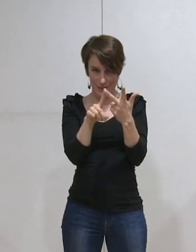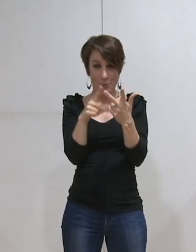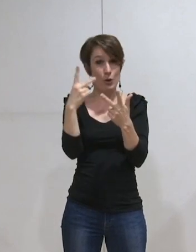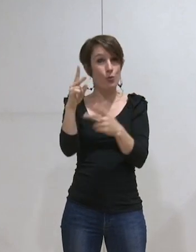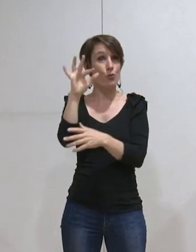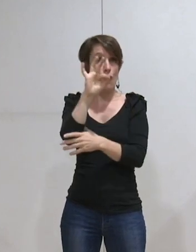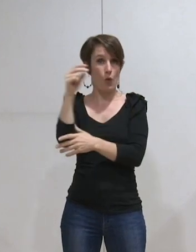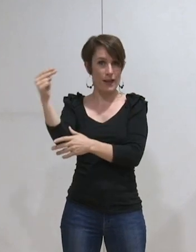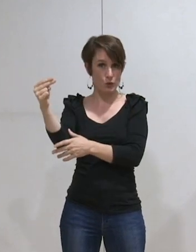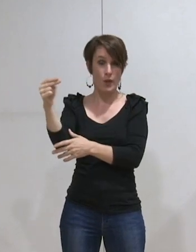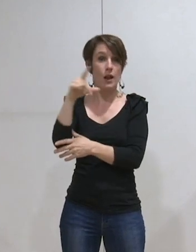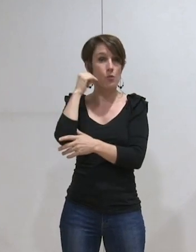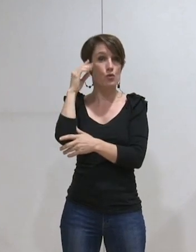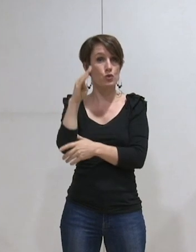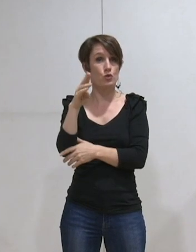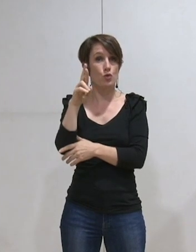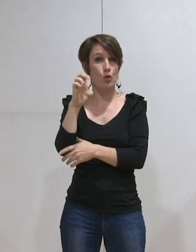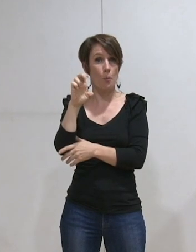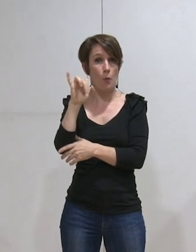Front national monsieur Breuil